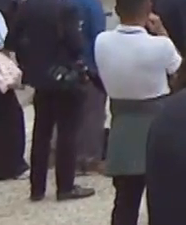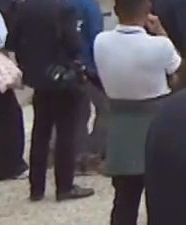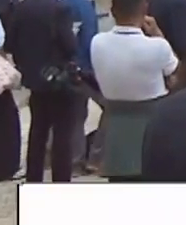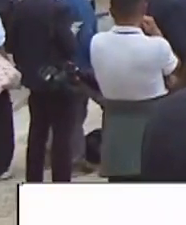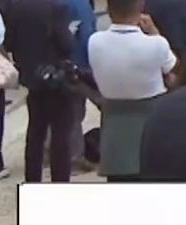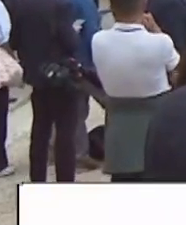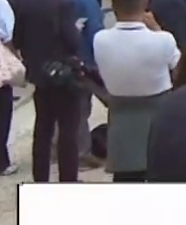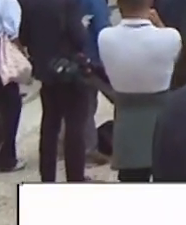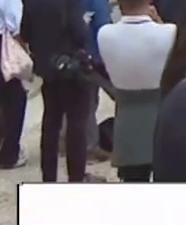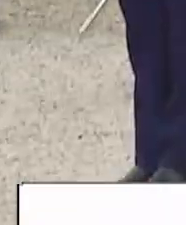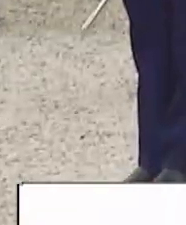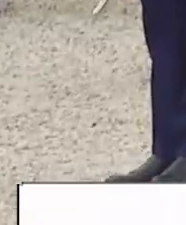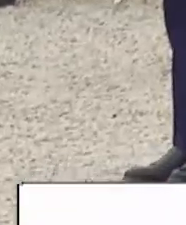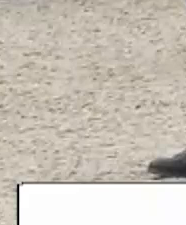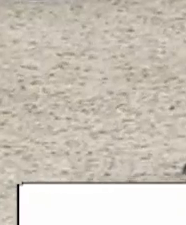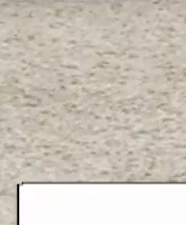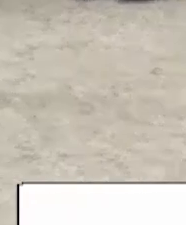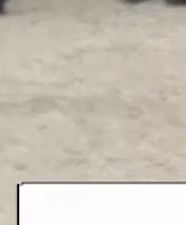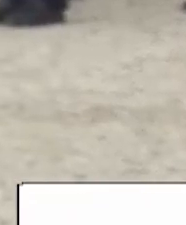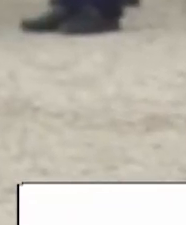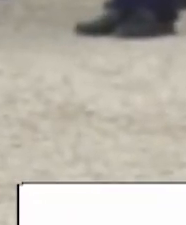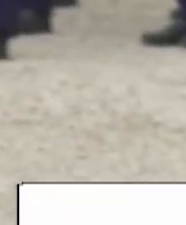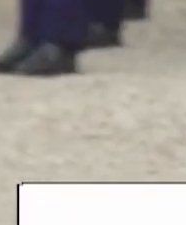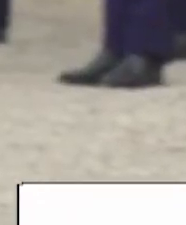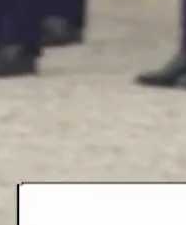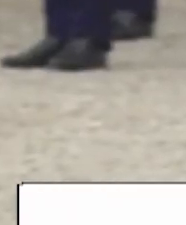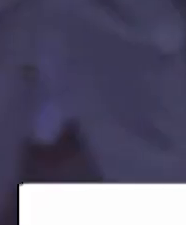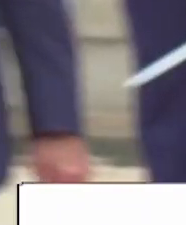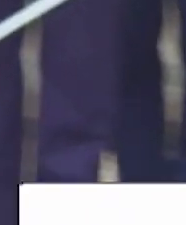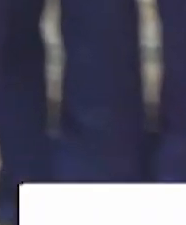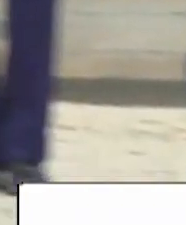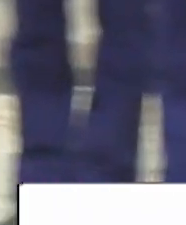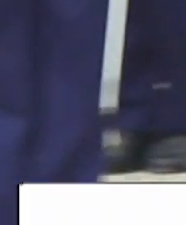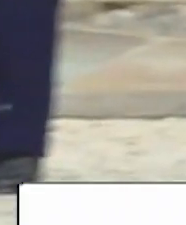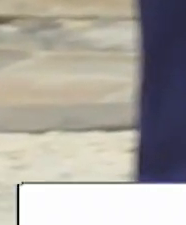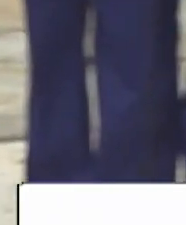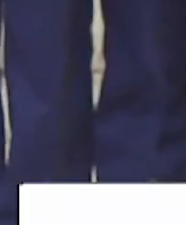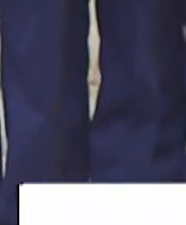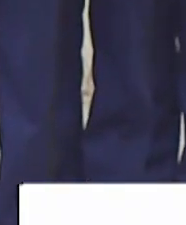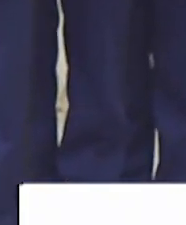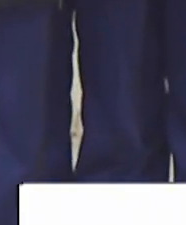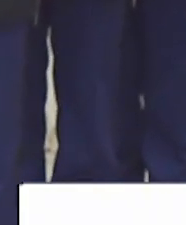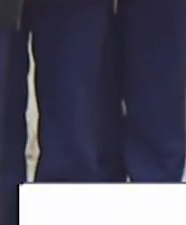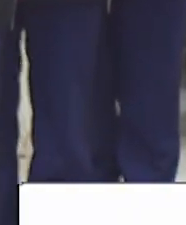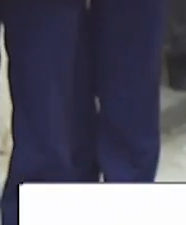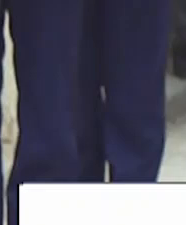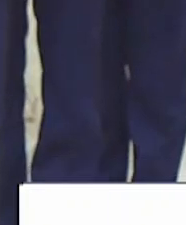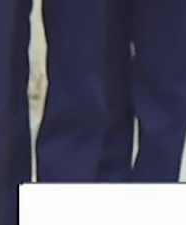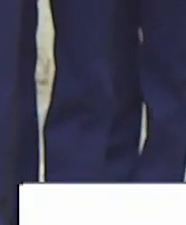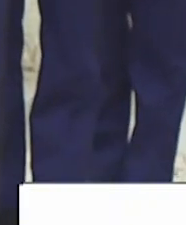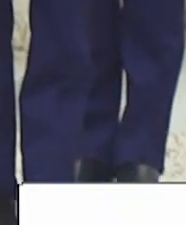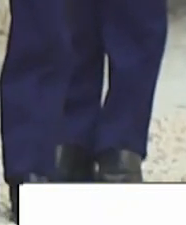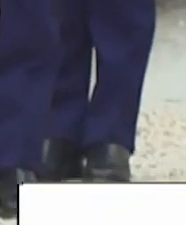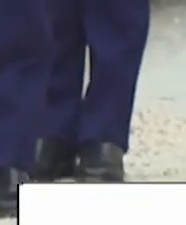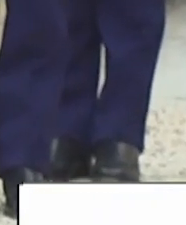رئيس الجمهوريه يلتقي الرئيس الفرنسي في قصر الاليزيه بباريس واللقاء يتناول سبل تعزيز العلاقات الثنائيه بين